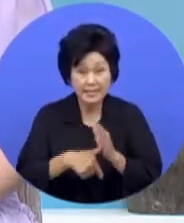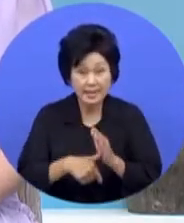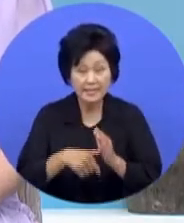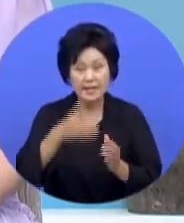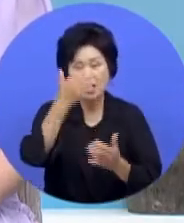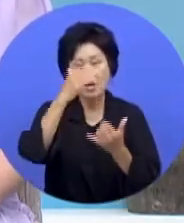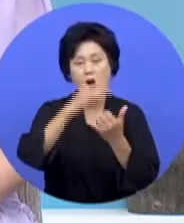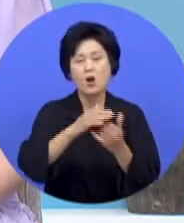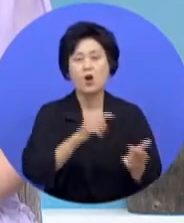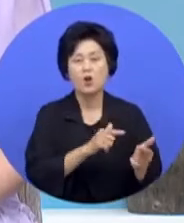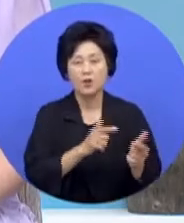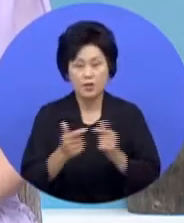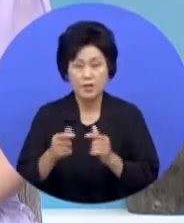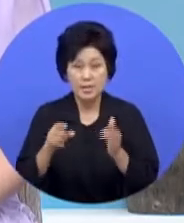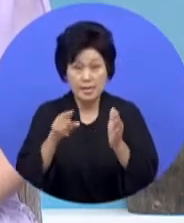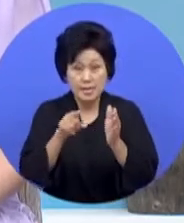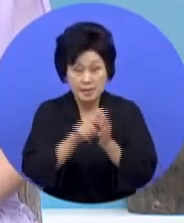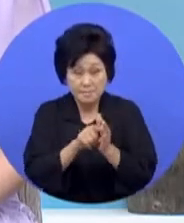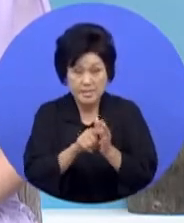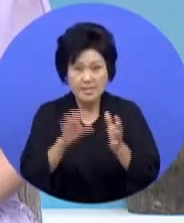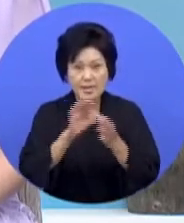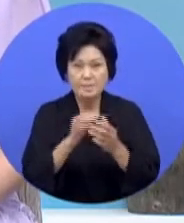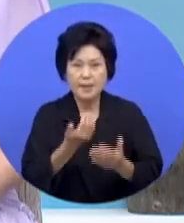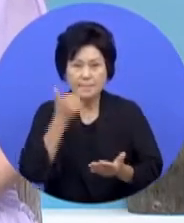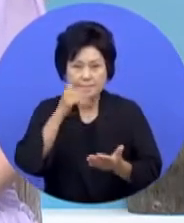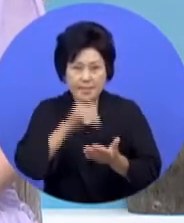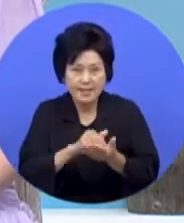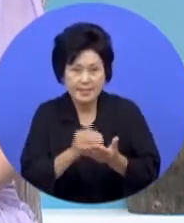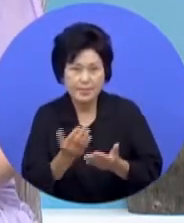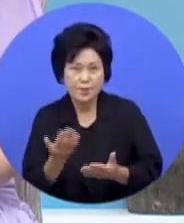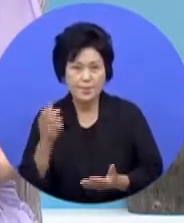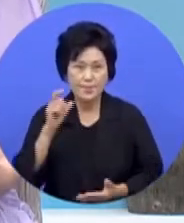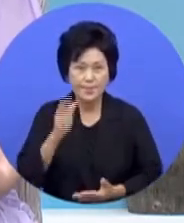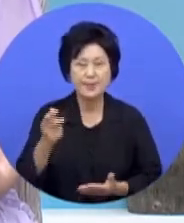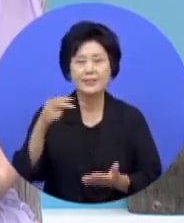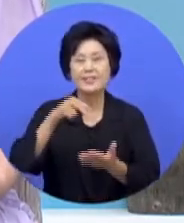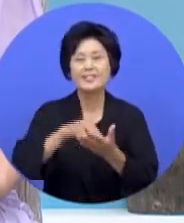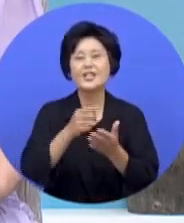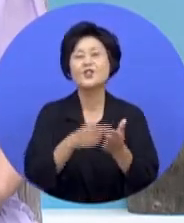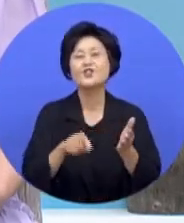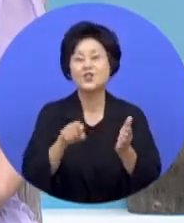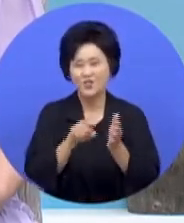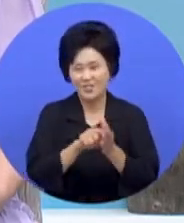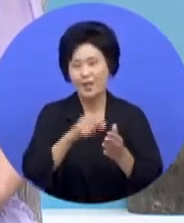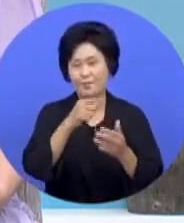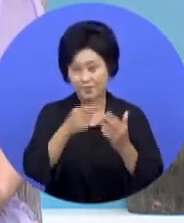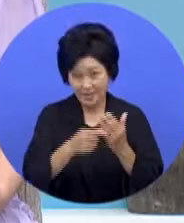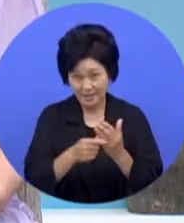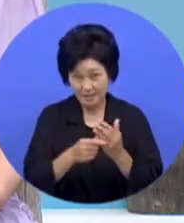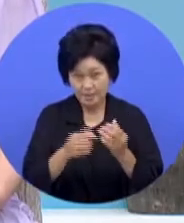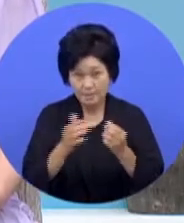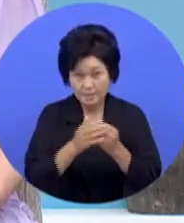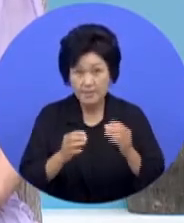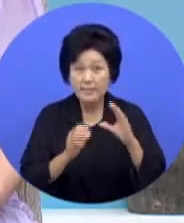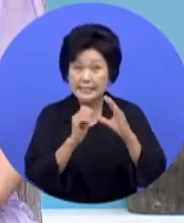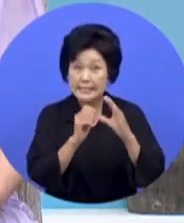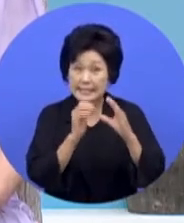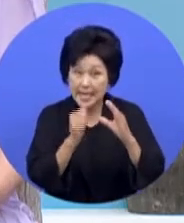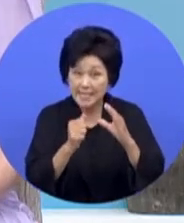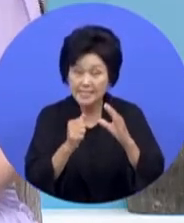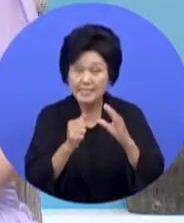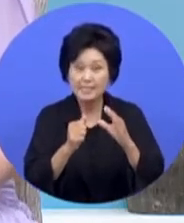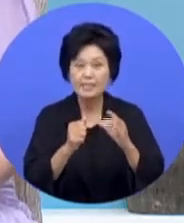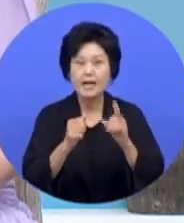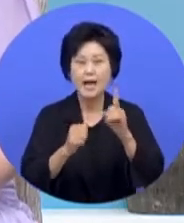세대를 믿음의 반석 위에 세우는 시간입니다. 그렇습니다. 네. 그 일을 위해서 CTS는 네네. 한 교회 한 학교